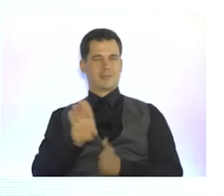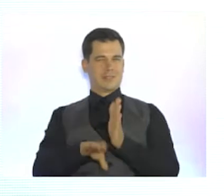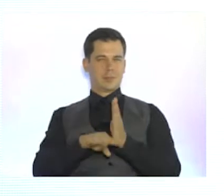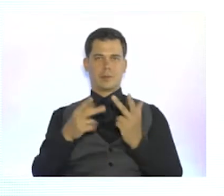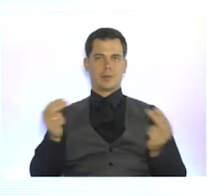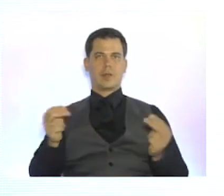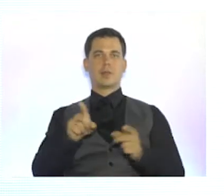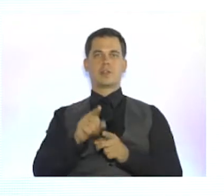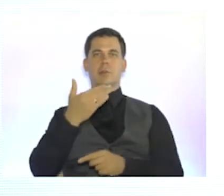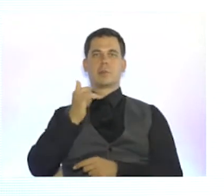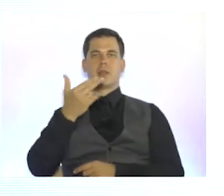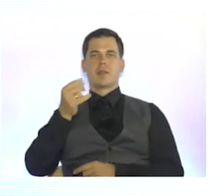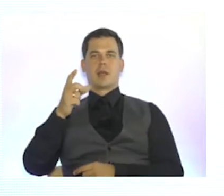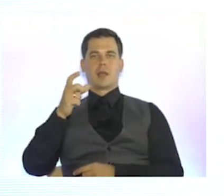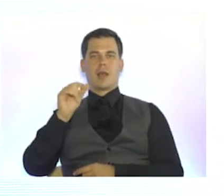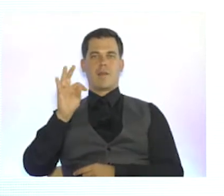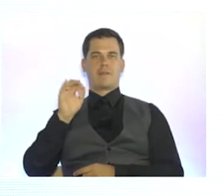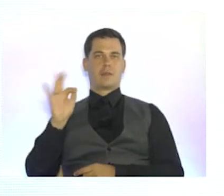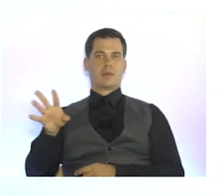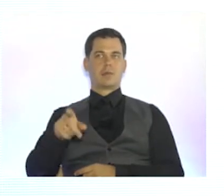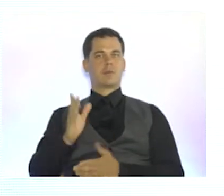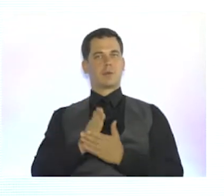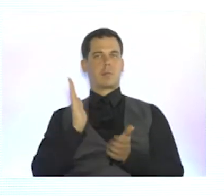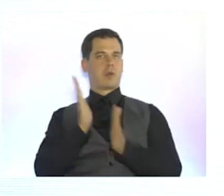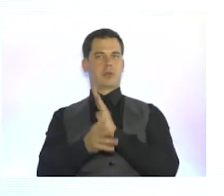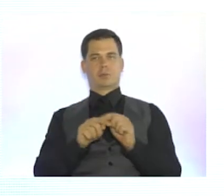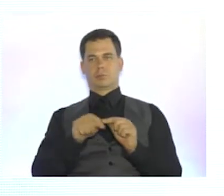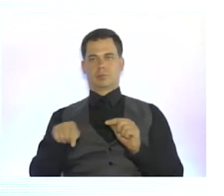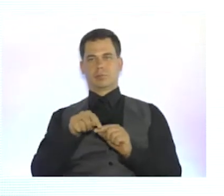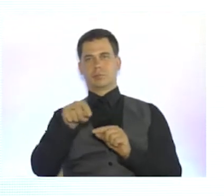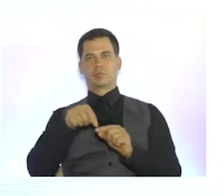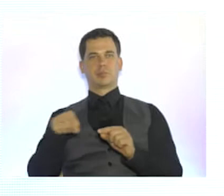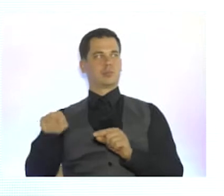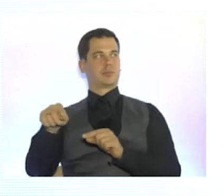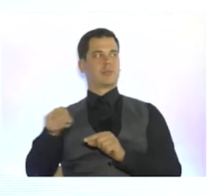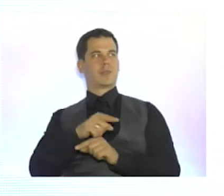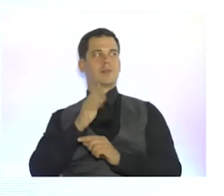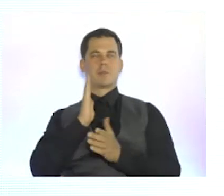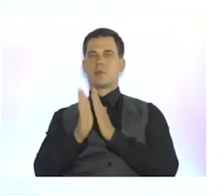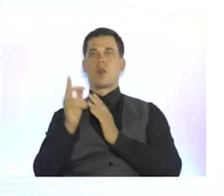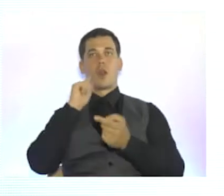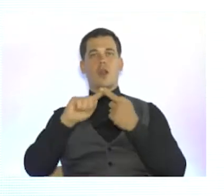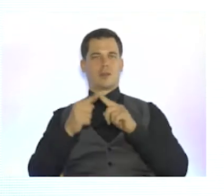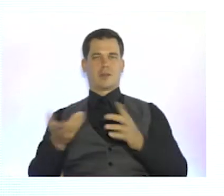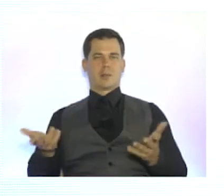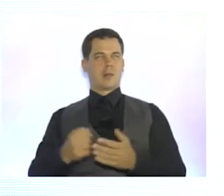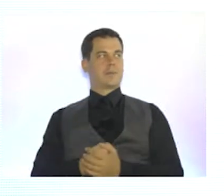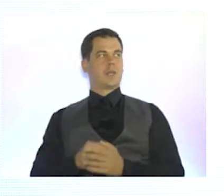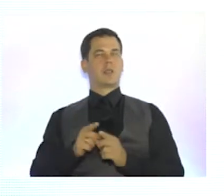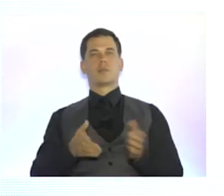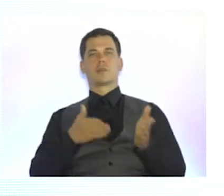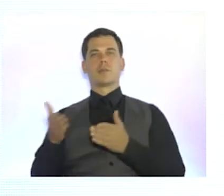grze Minecraft, tak, opiera się to o jakichś prostych tam ruchach, czasami nawet nie mających wiele wspólnego z logiką. Przechodzimy do